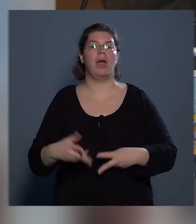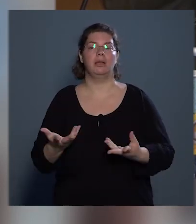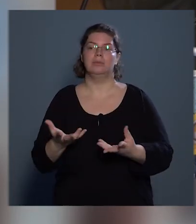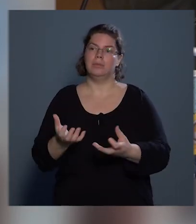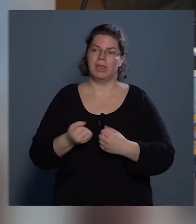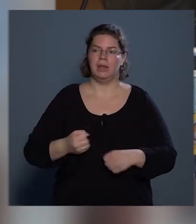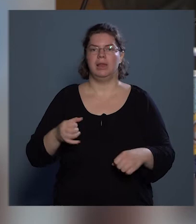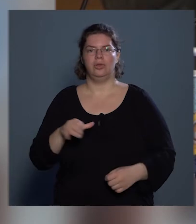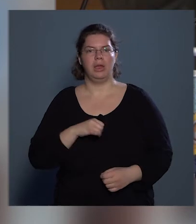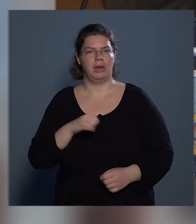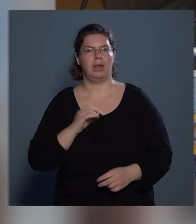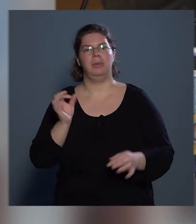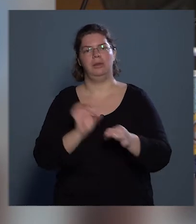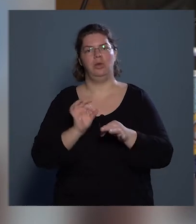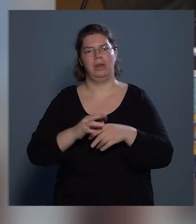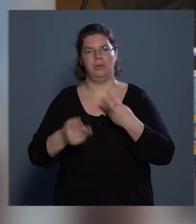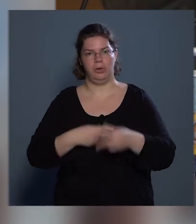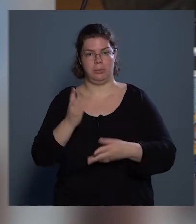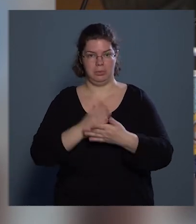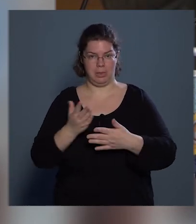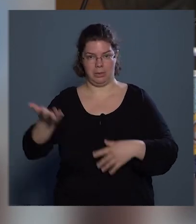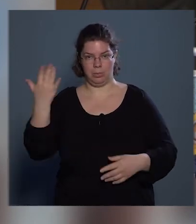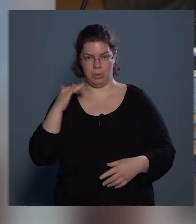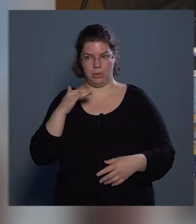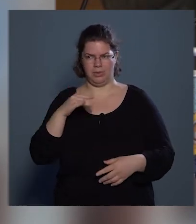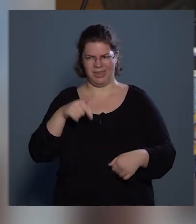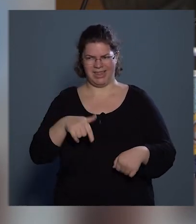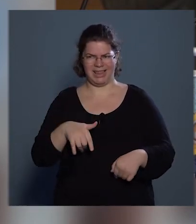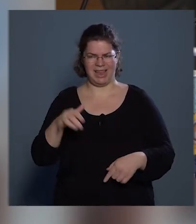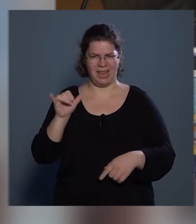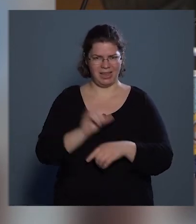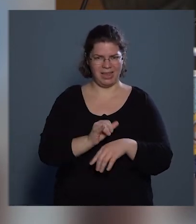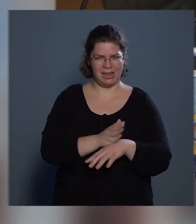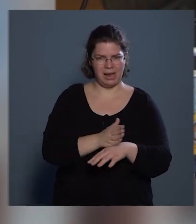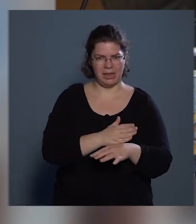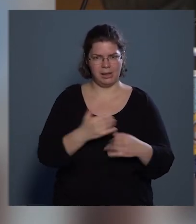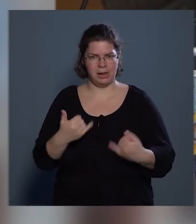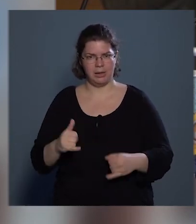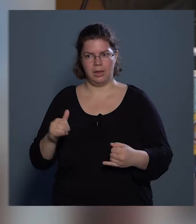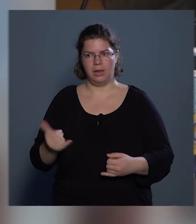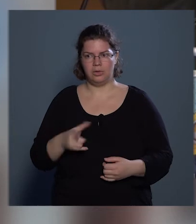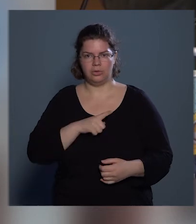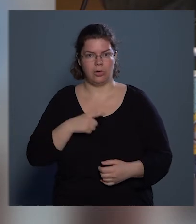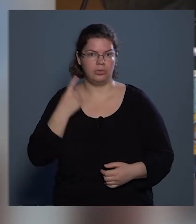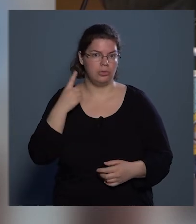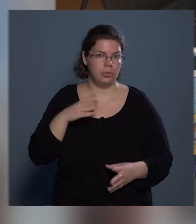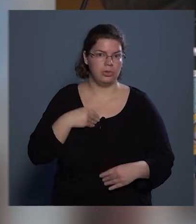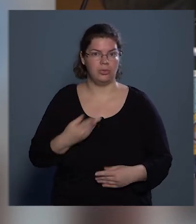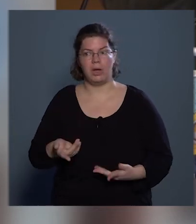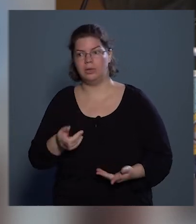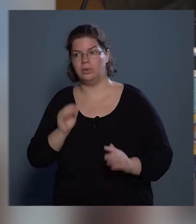történő folyamat, ez már a múlt hét végén, vagy ezen a hét elején elindul, és csak tudomásul veszi, vagy támogatni fogja